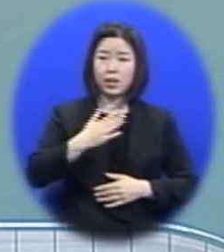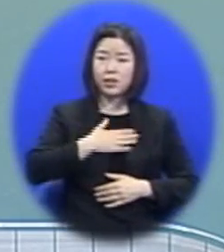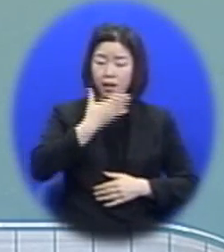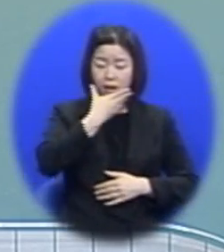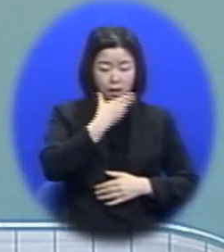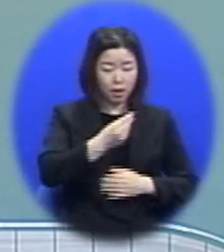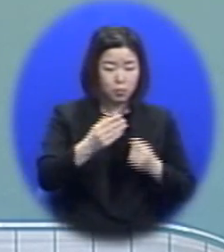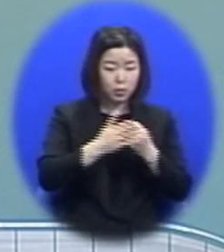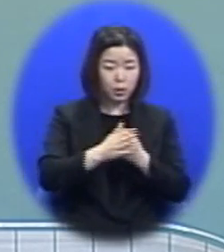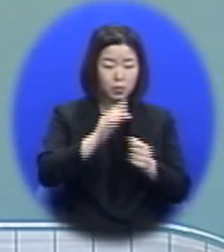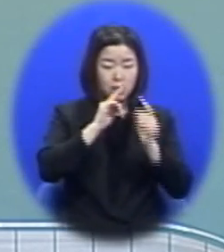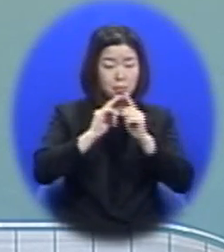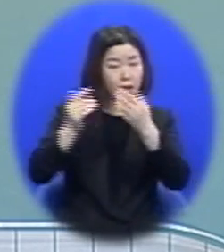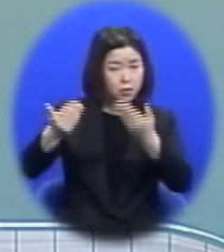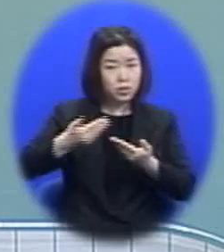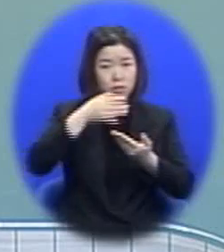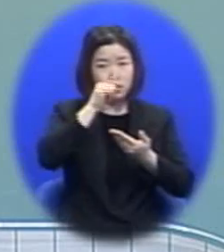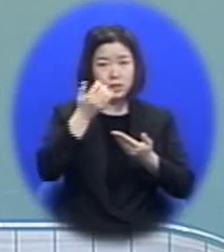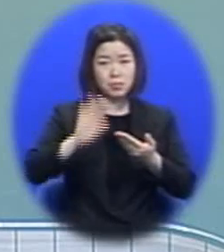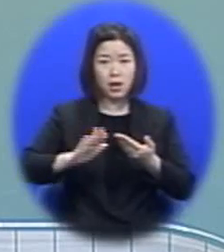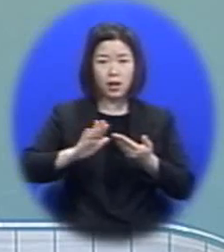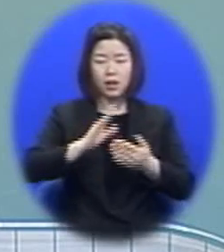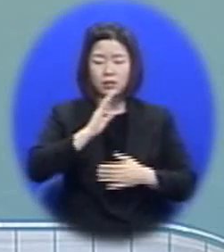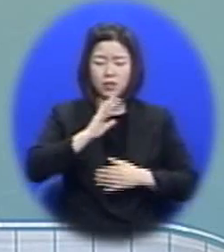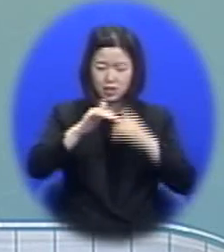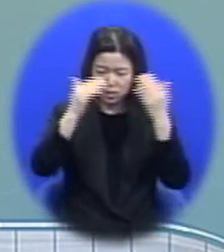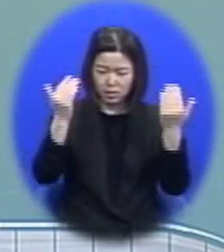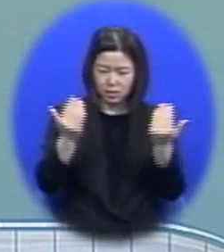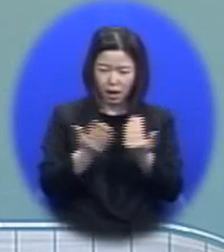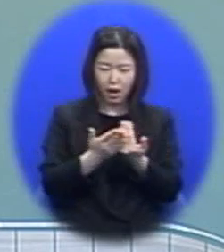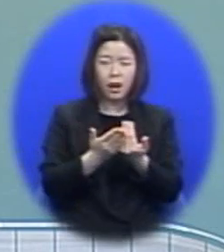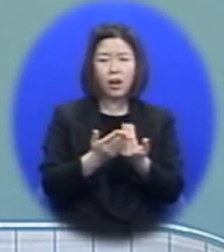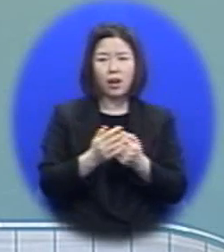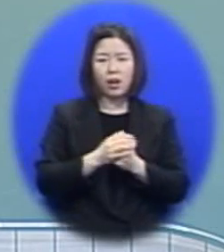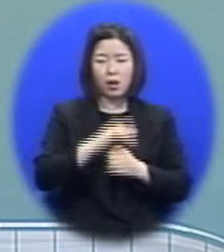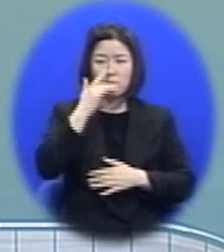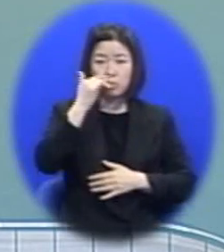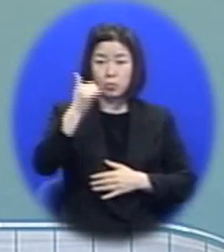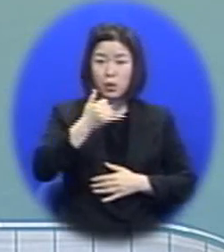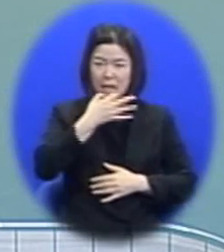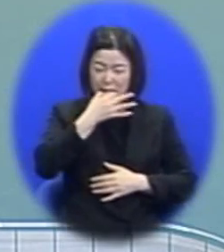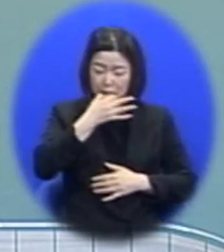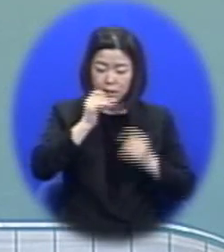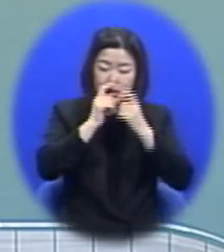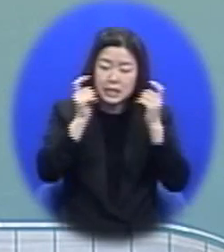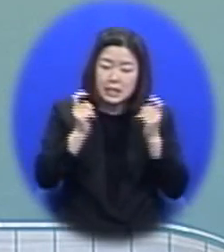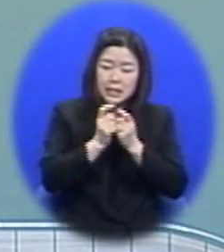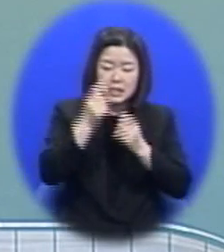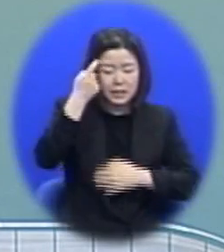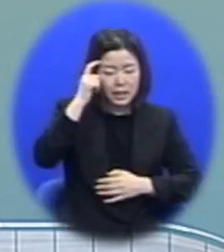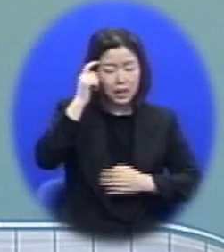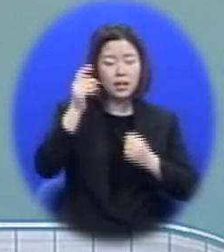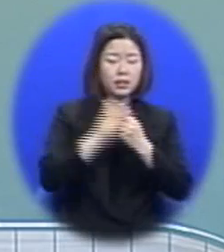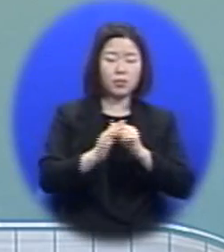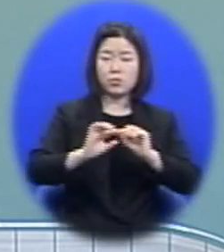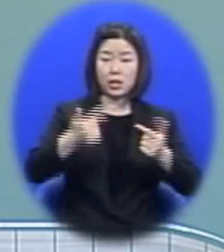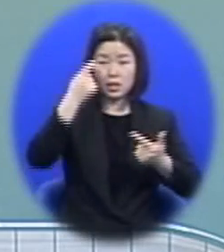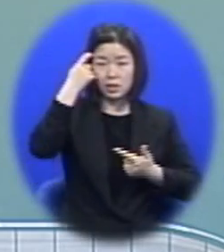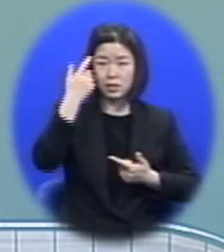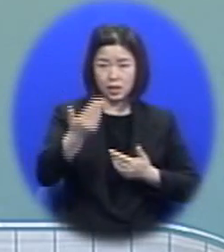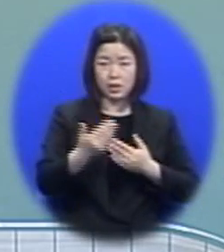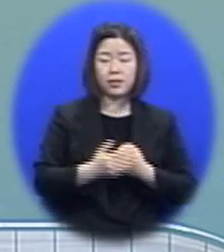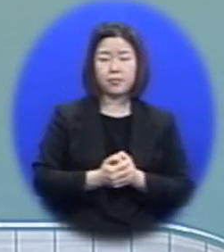때문이라고 하지만 사실은 다 부모의 욕심 이기적인 생각 때문이 아니냐 이런 문제